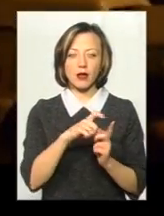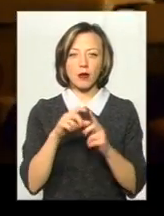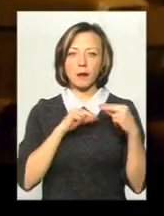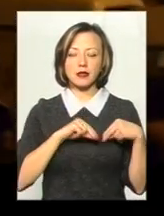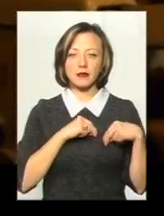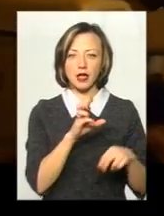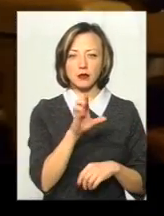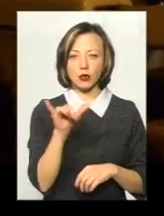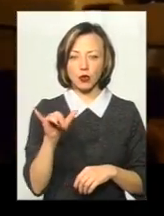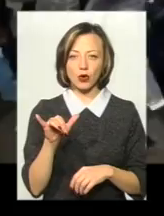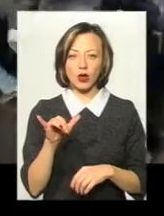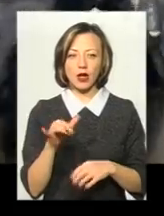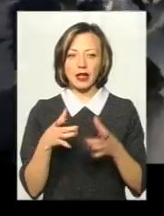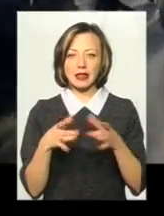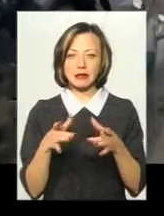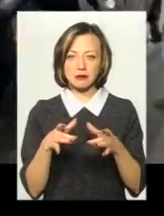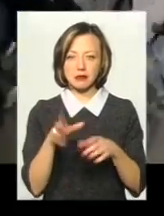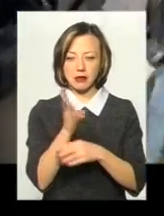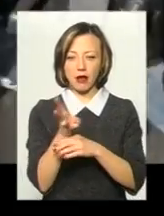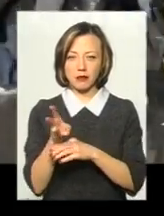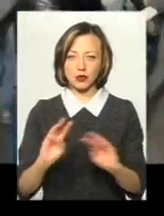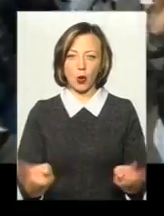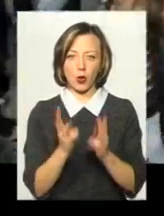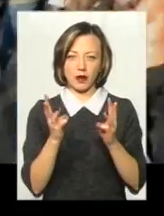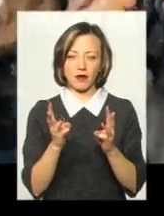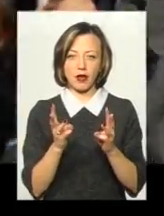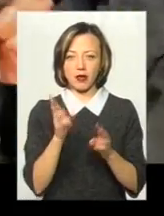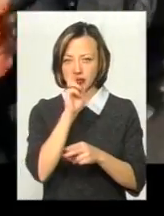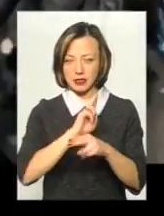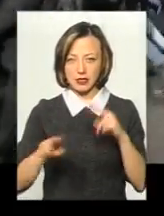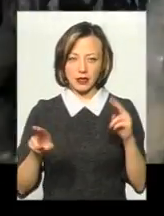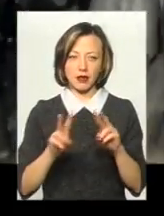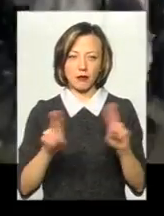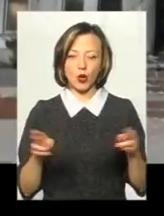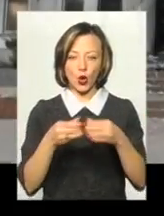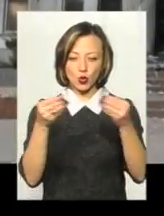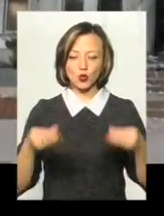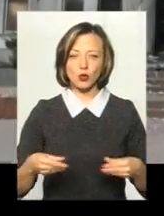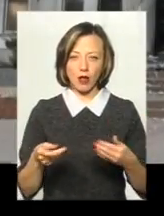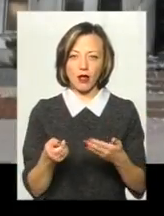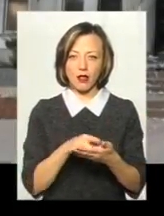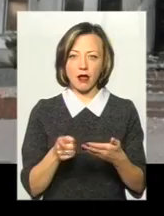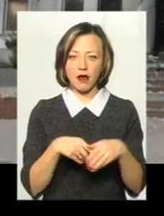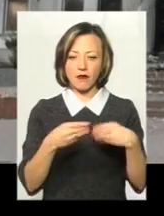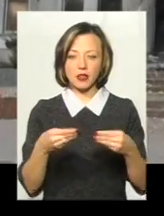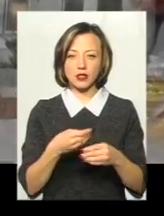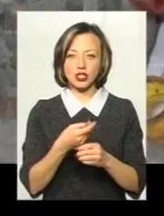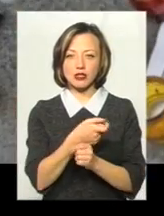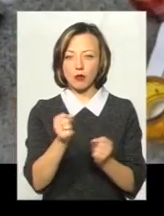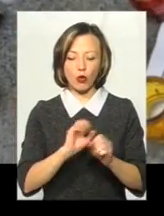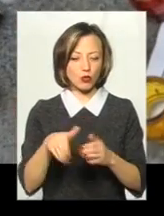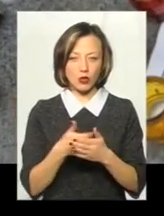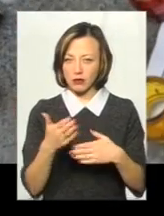працівників СБУ, жорсткий диск з камер спостереження згорів, як безслідно зник у вогні і журнал видачі зброї. Донині ніхто не